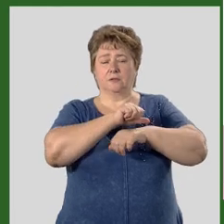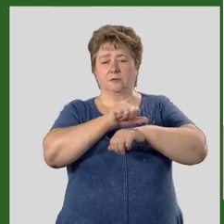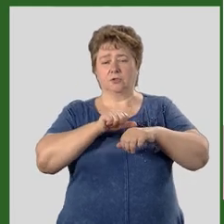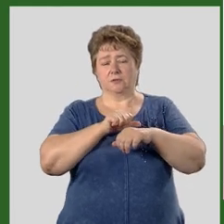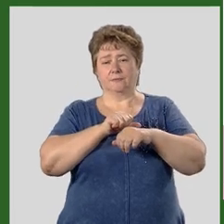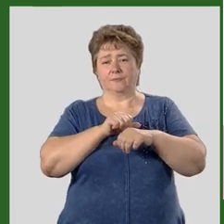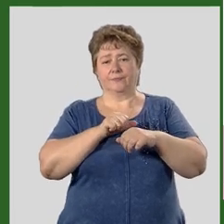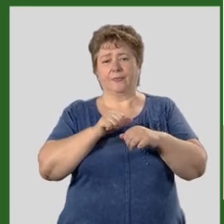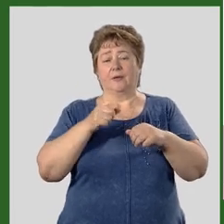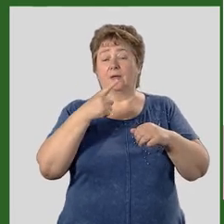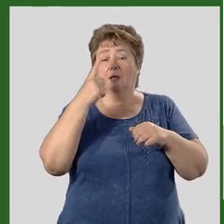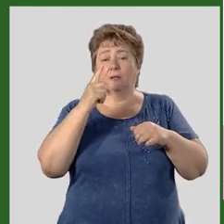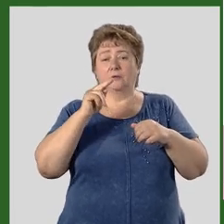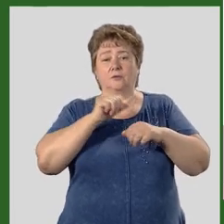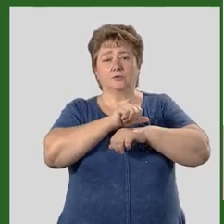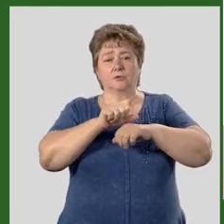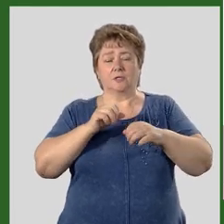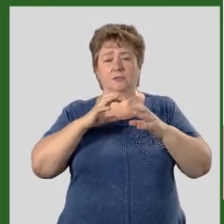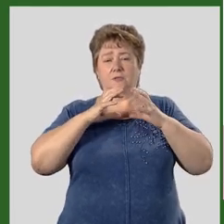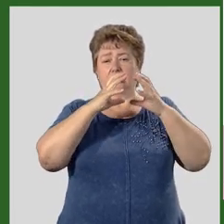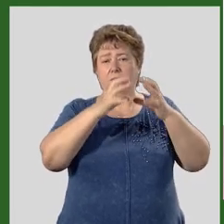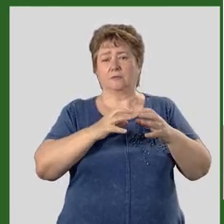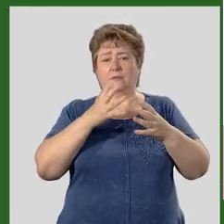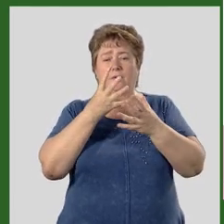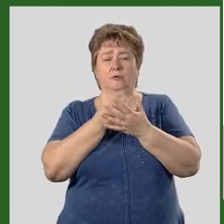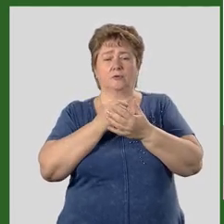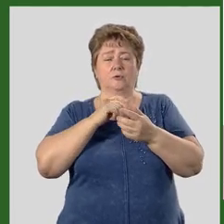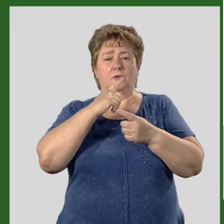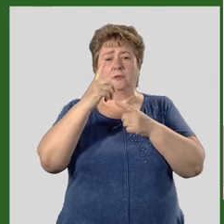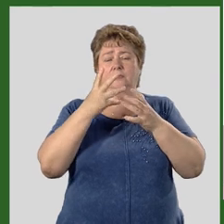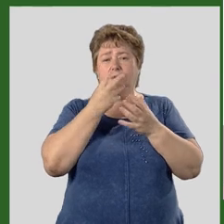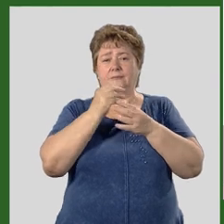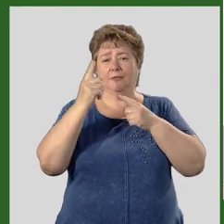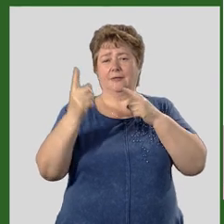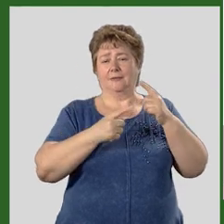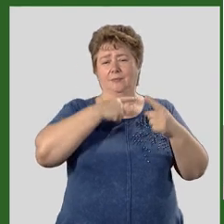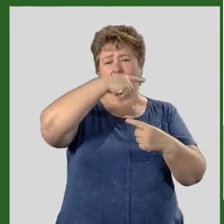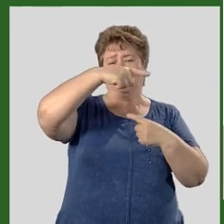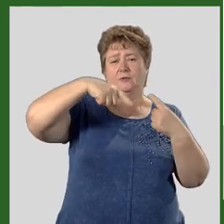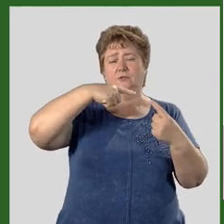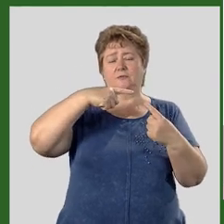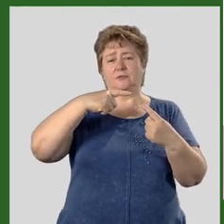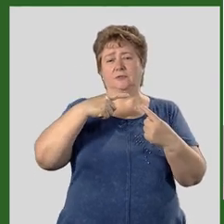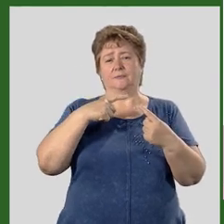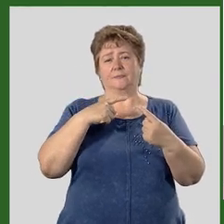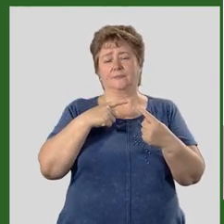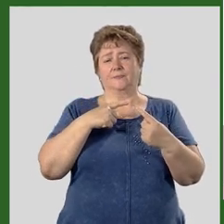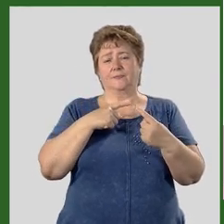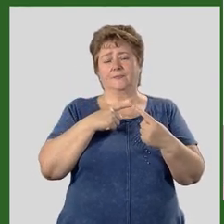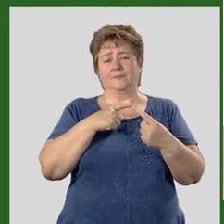Двадцать один час. За один час Земля вокруг своей оси поворачивается